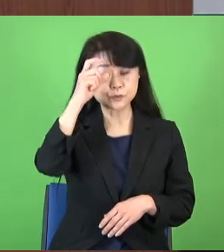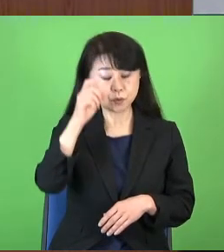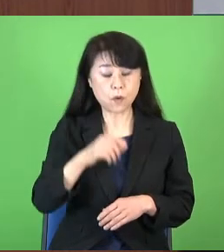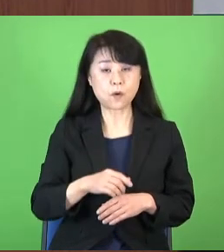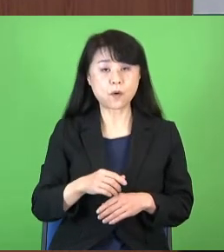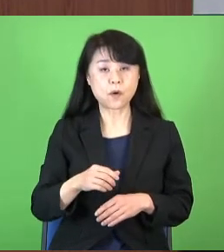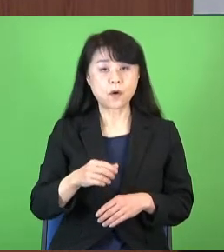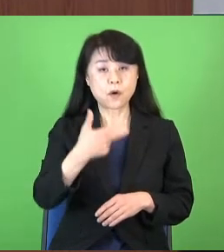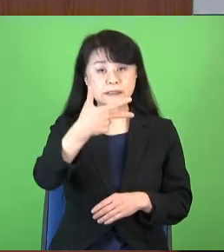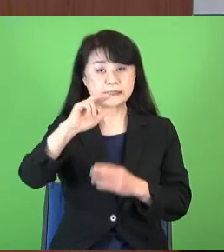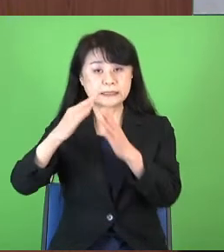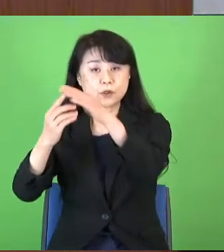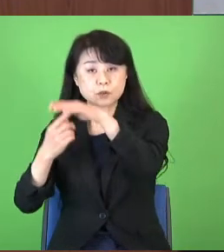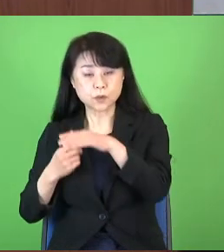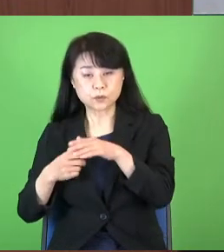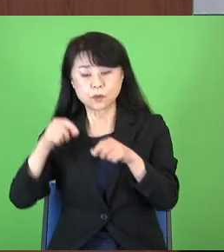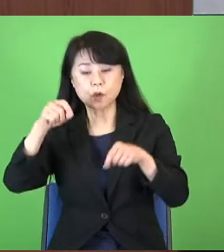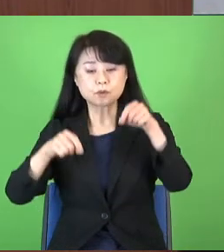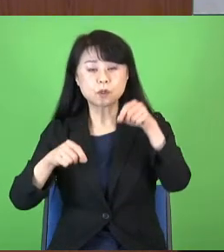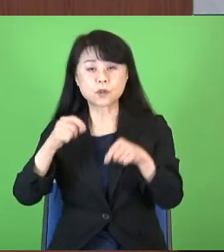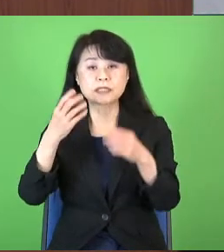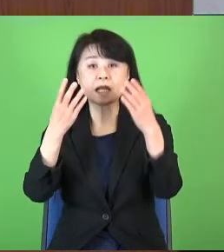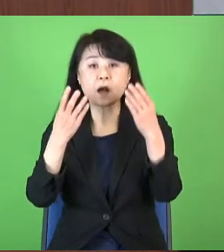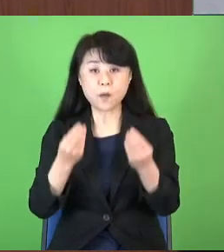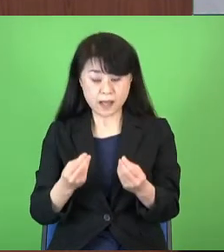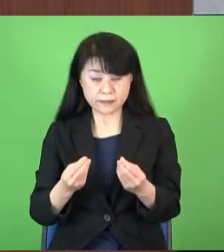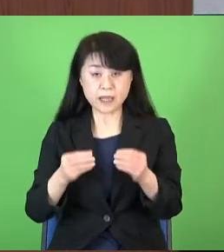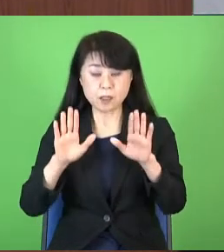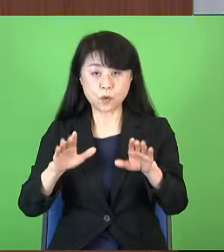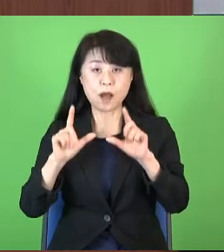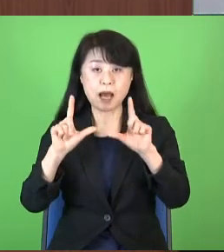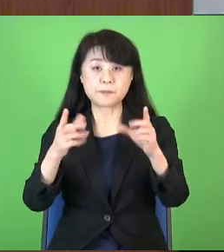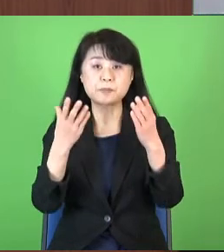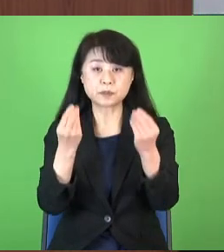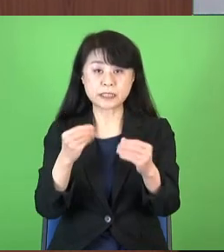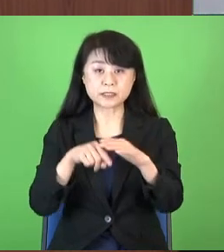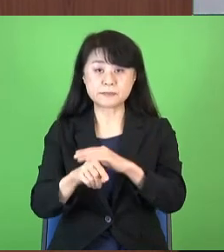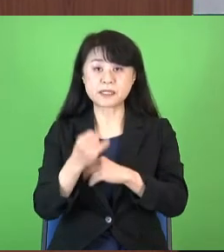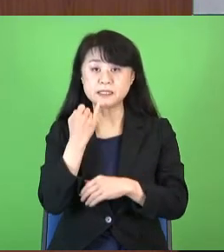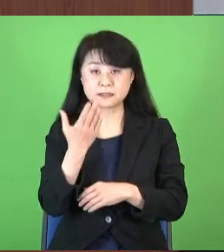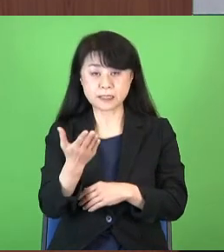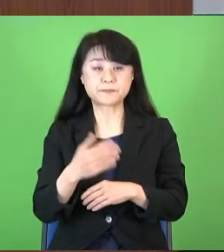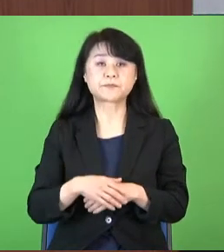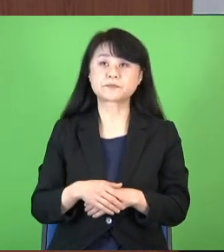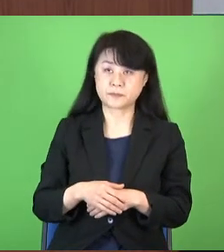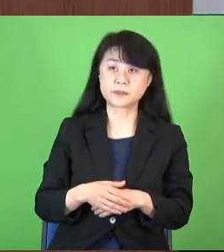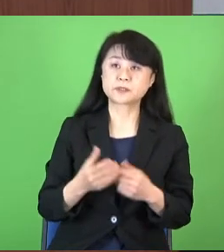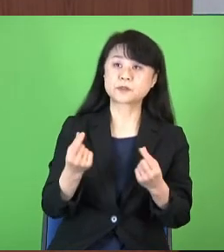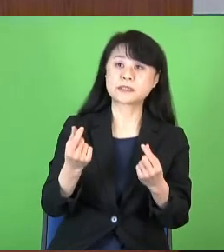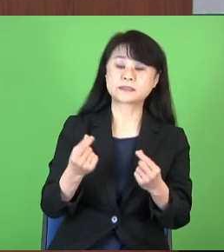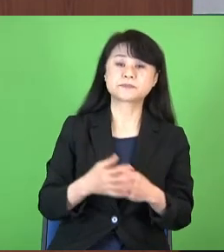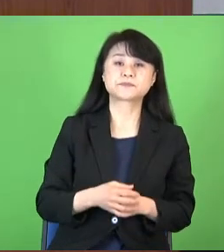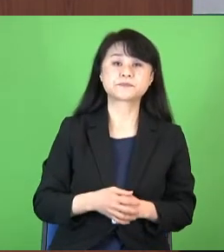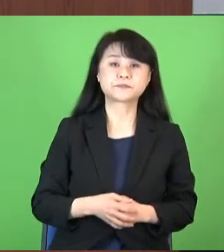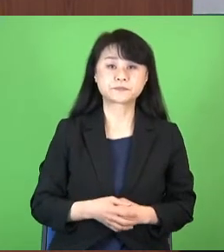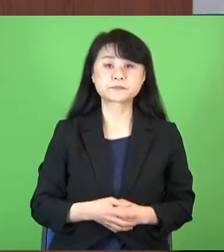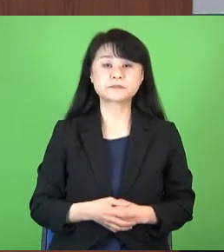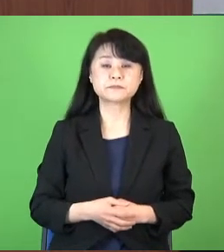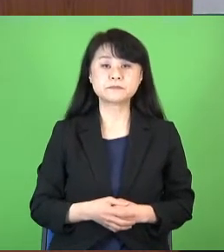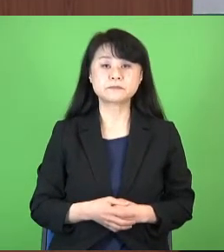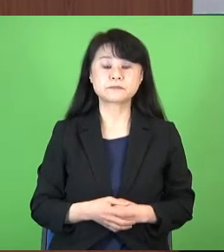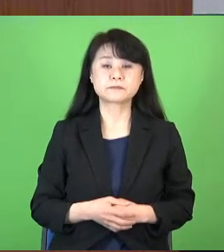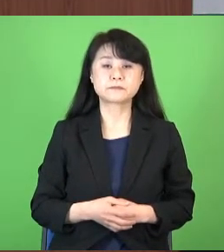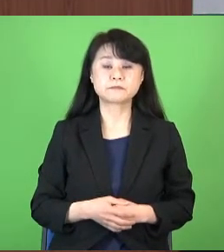あるいは市町村等等の調整はまあ当然住んで今回の発表になっているということなんですよねはいであの